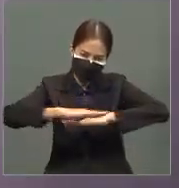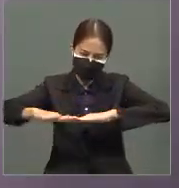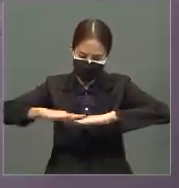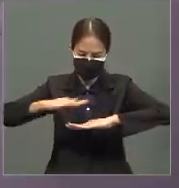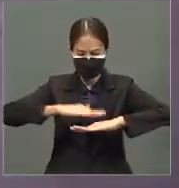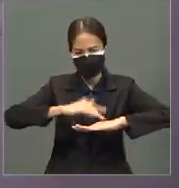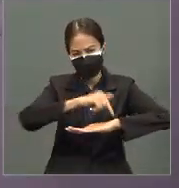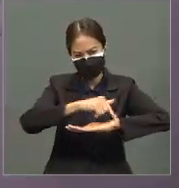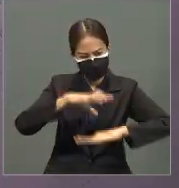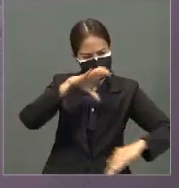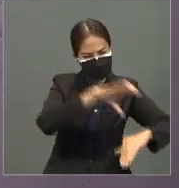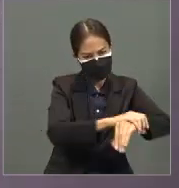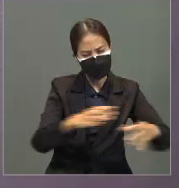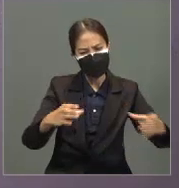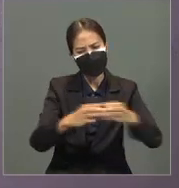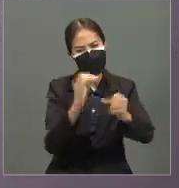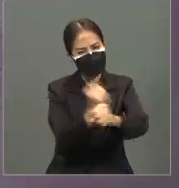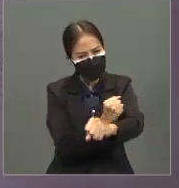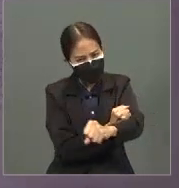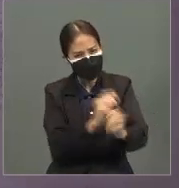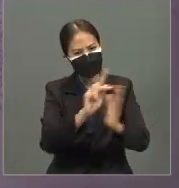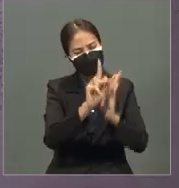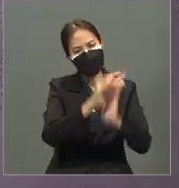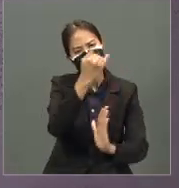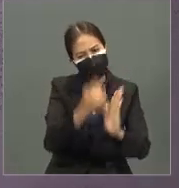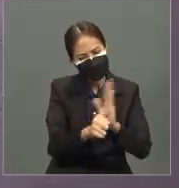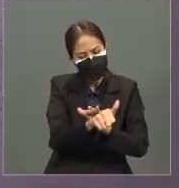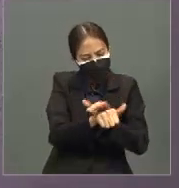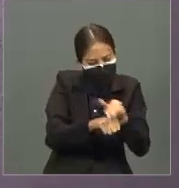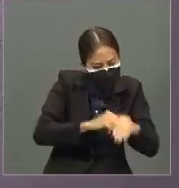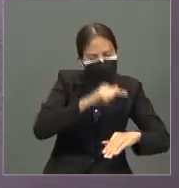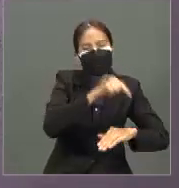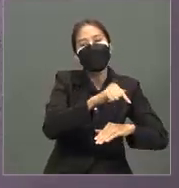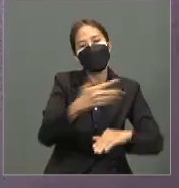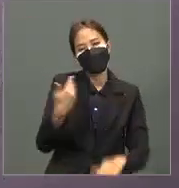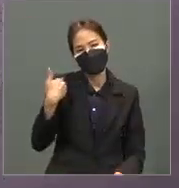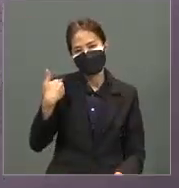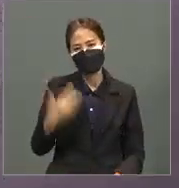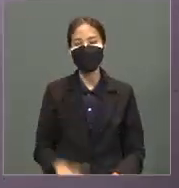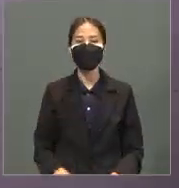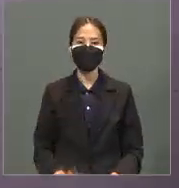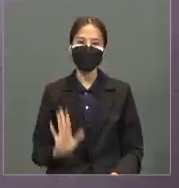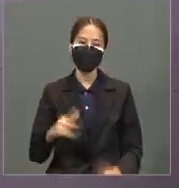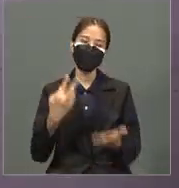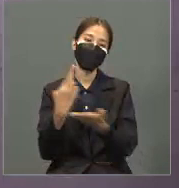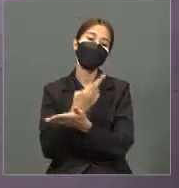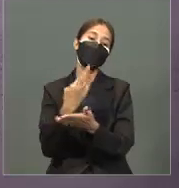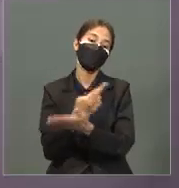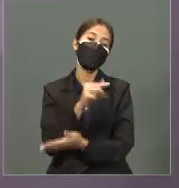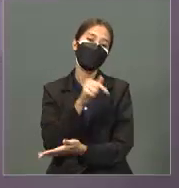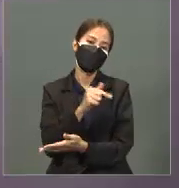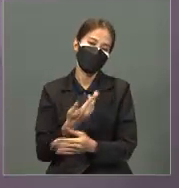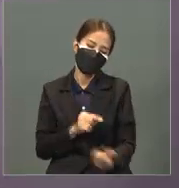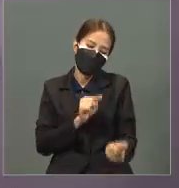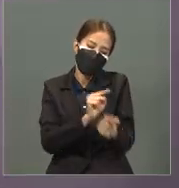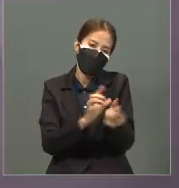แต่ก็ยังจับกุมแรงงานเถื่อนหรือว่าแรงงานผิดกฎหมายอย่างต่อเนื่องล่าสุดคุณผู้ชมที่สวนพึ่งจังหวัดราชบุรีเขาบอกว่า